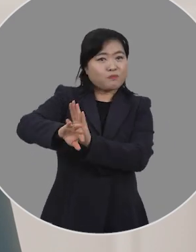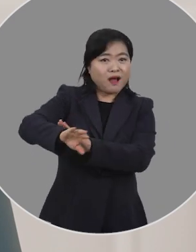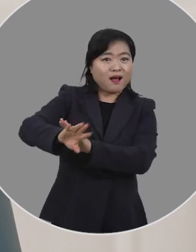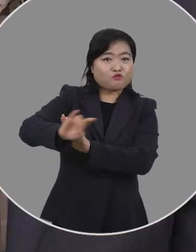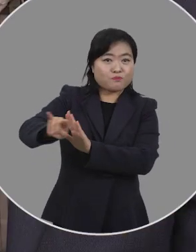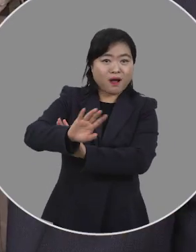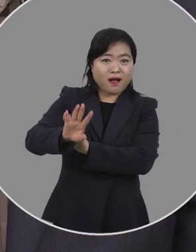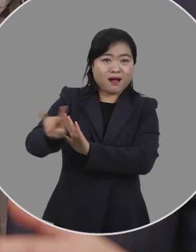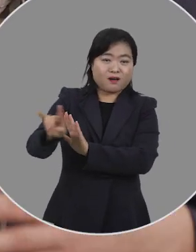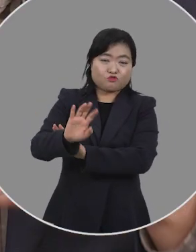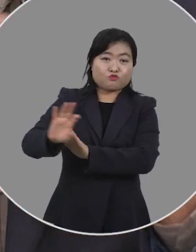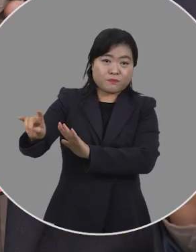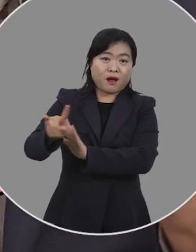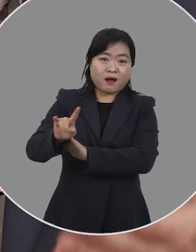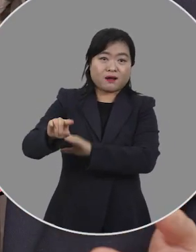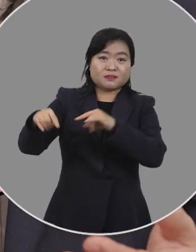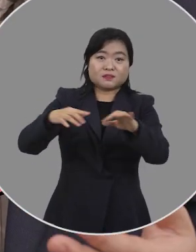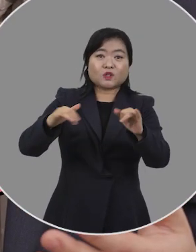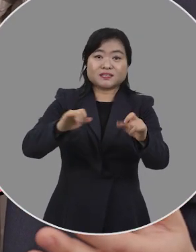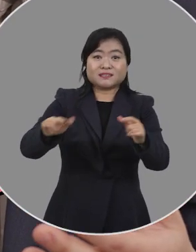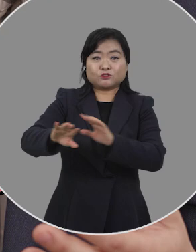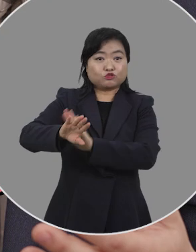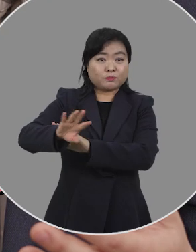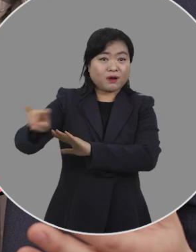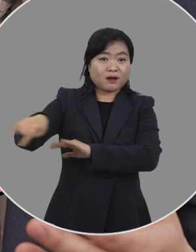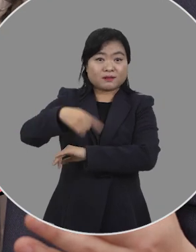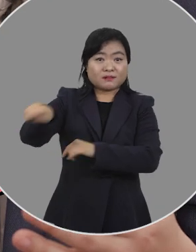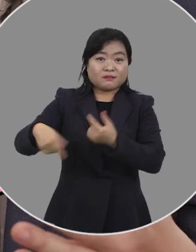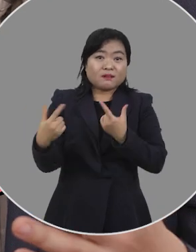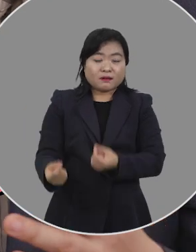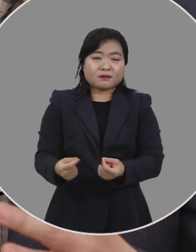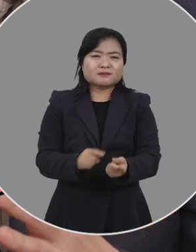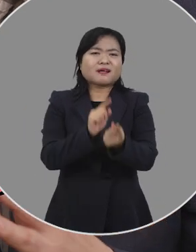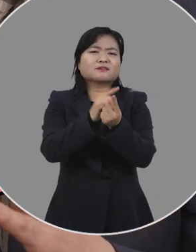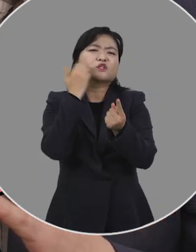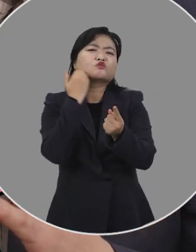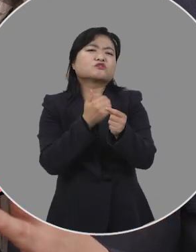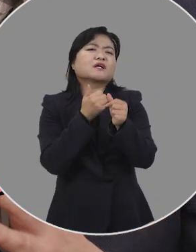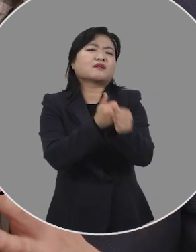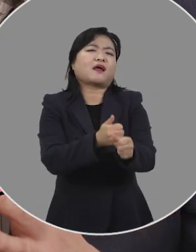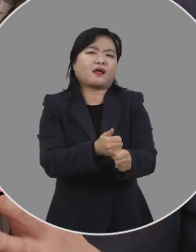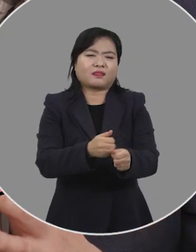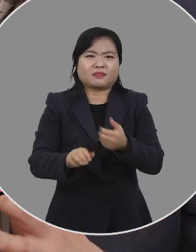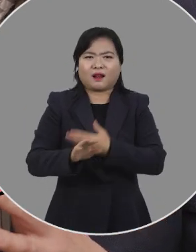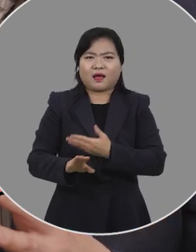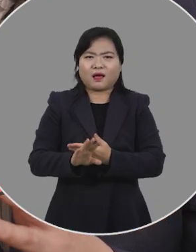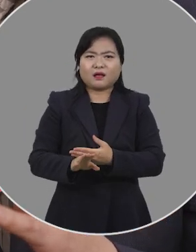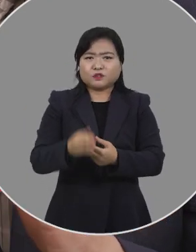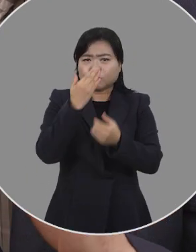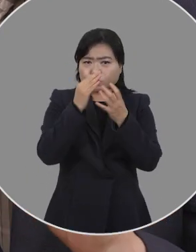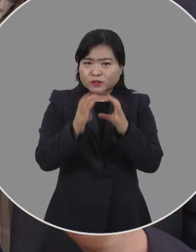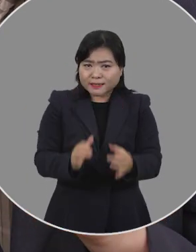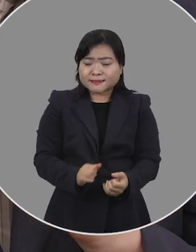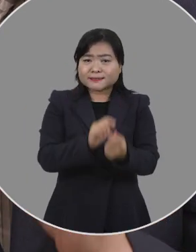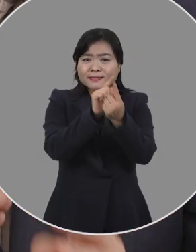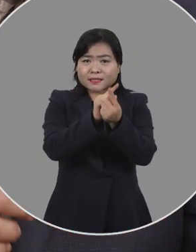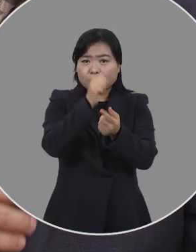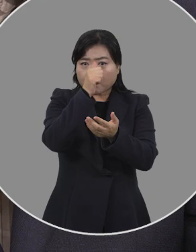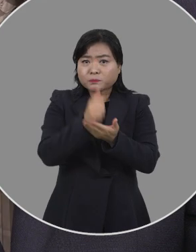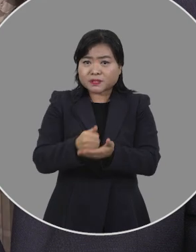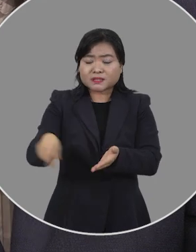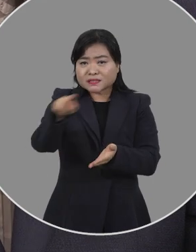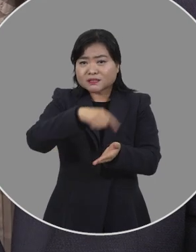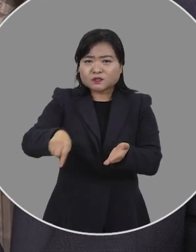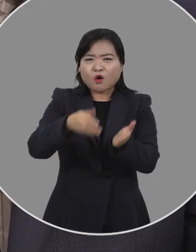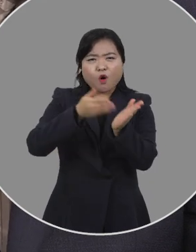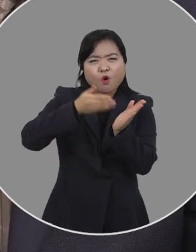근데 사실 상대가 누구냐에 따라서 달라져요. 그러니까 유대인을 대상으로 한 범죄는 그들이 언론에서